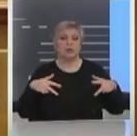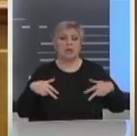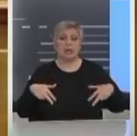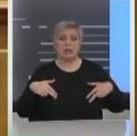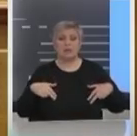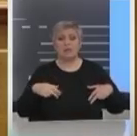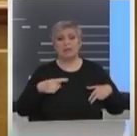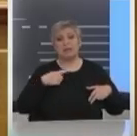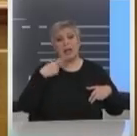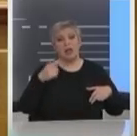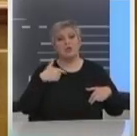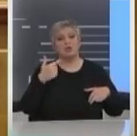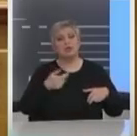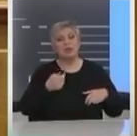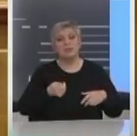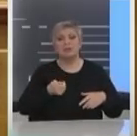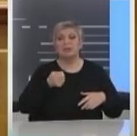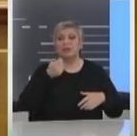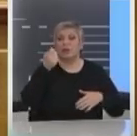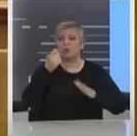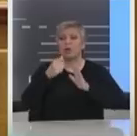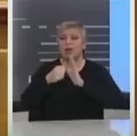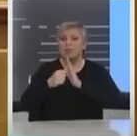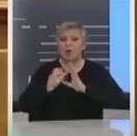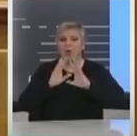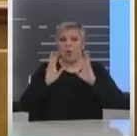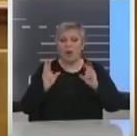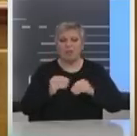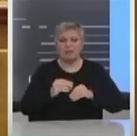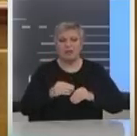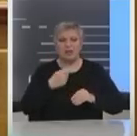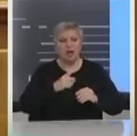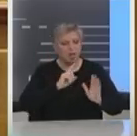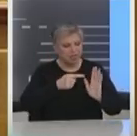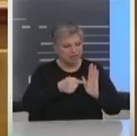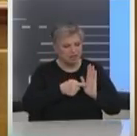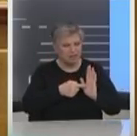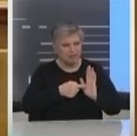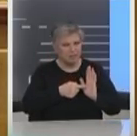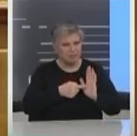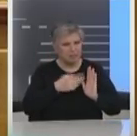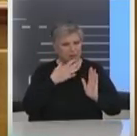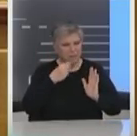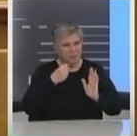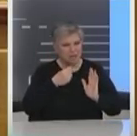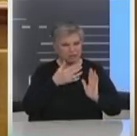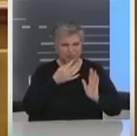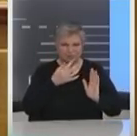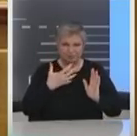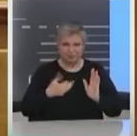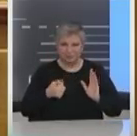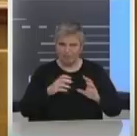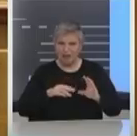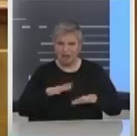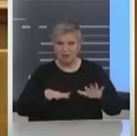τη συνοδεύει, όπως είδαμε, με πολλές βρώμικες διατάξεις. Ο κύριος Τσίπρας μας είπε και σήμερα ότι